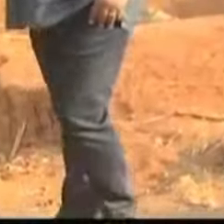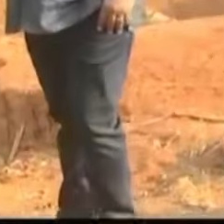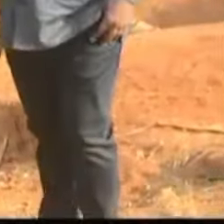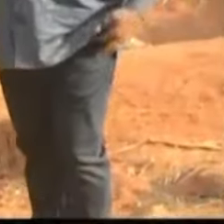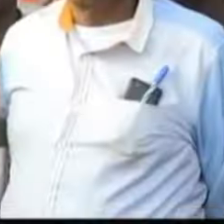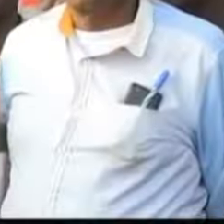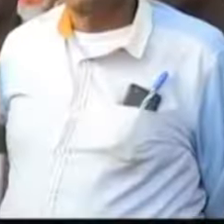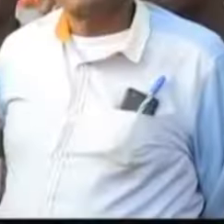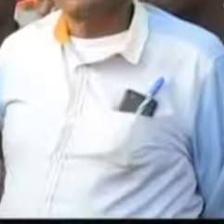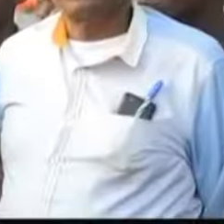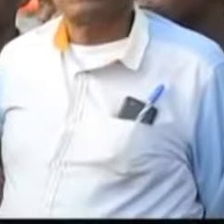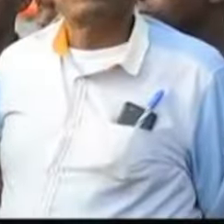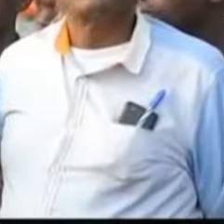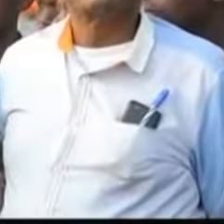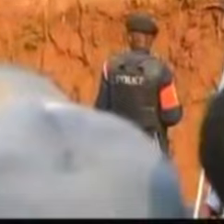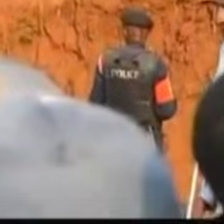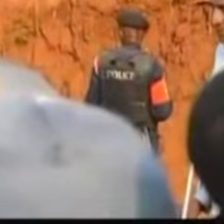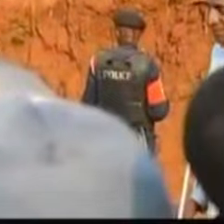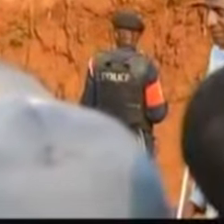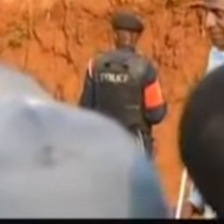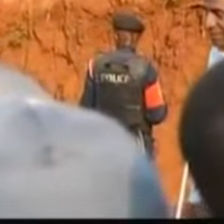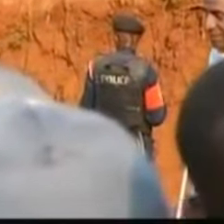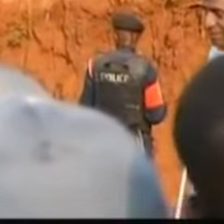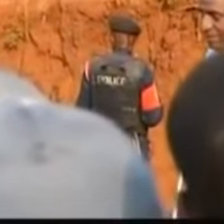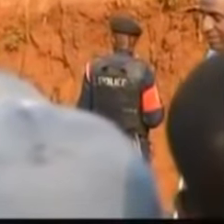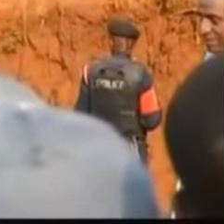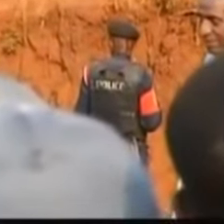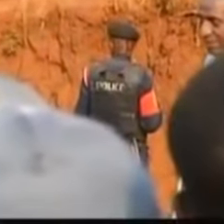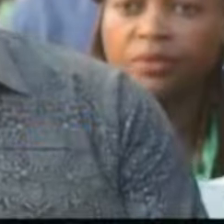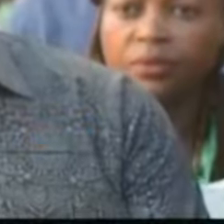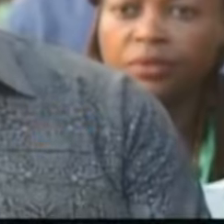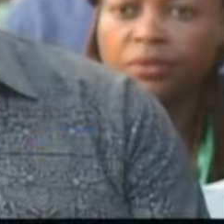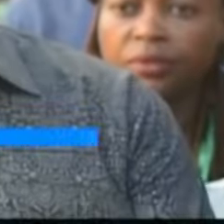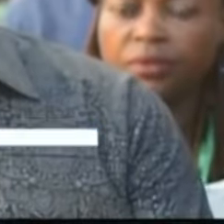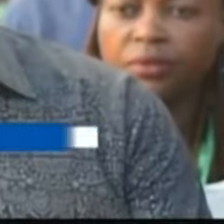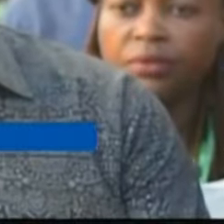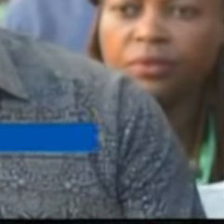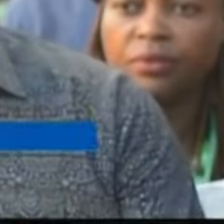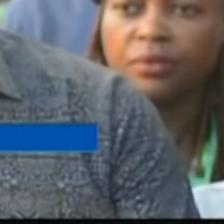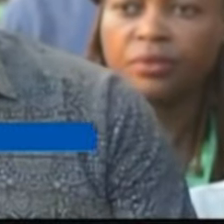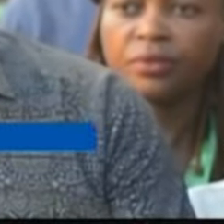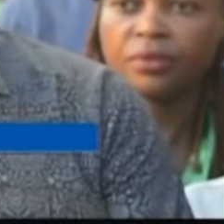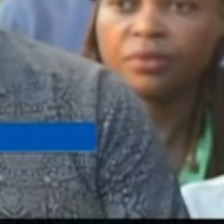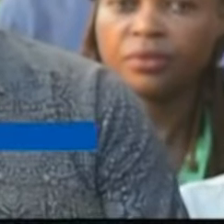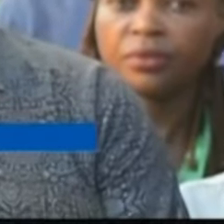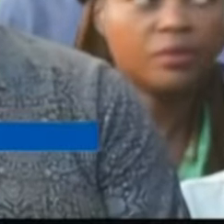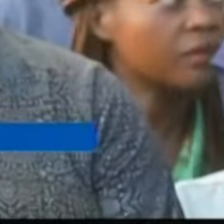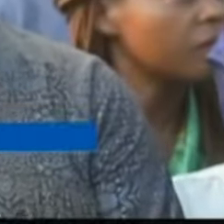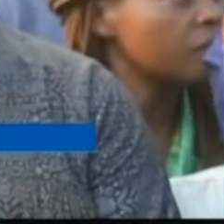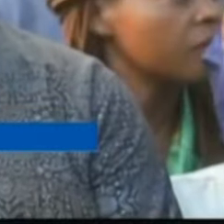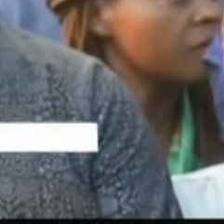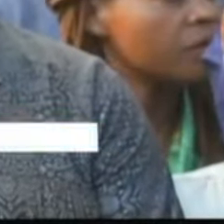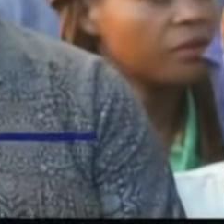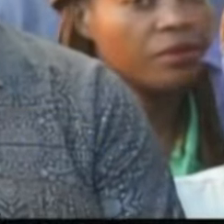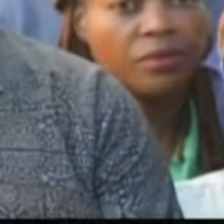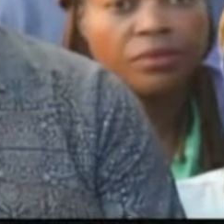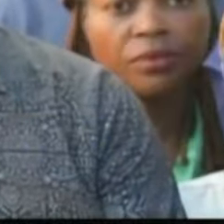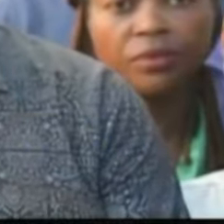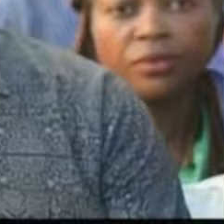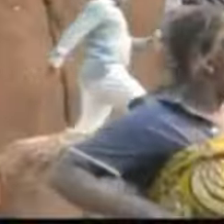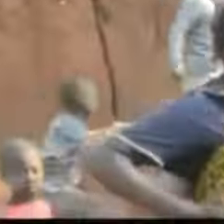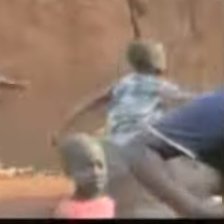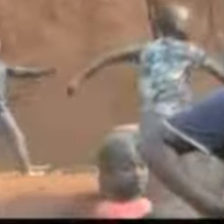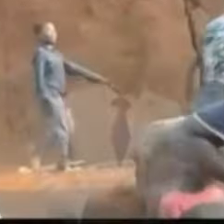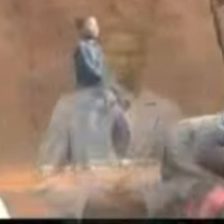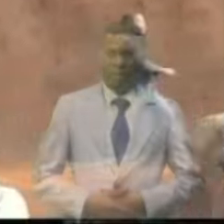rien ne peut me séparer de ma base. Et la semaine prochaine, je saisirai la ministre des Affaires sociales afin que très